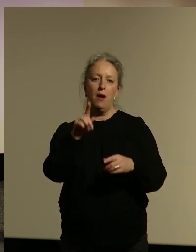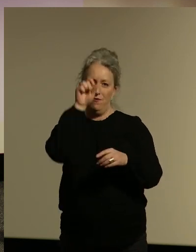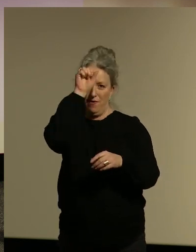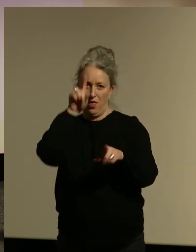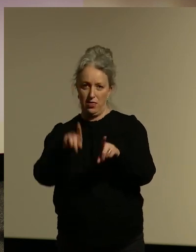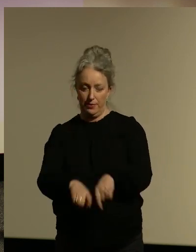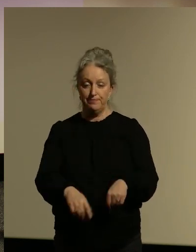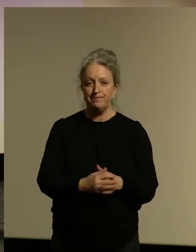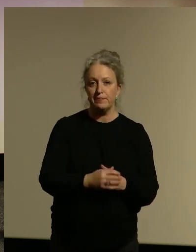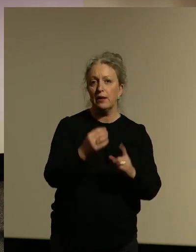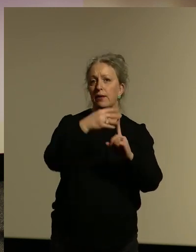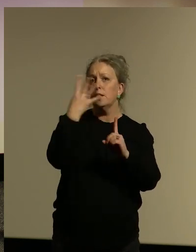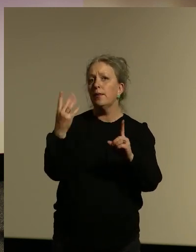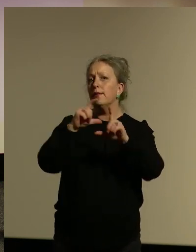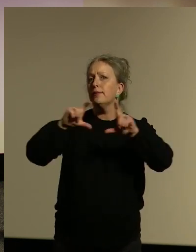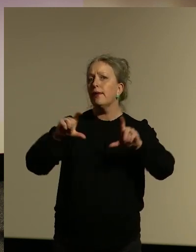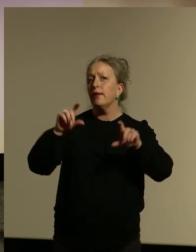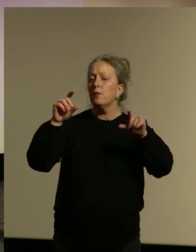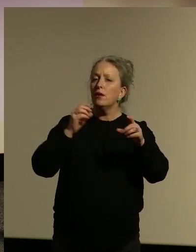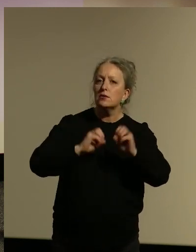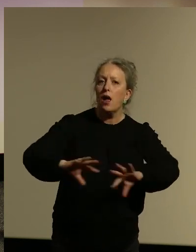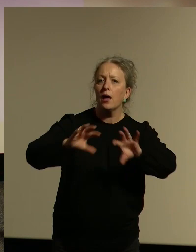LGBT teemadel rääkimine, kas see muudab noori?